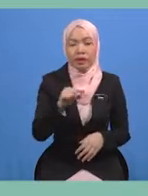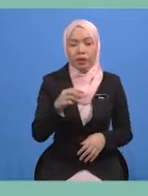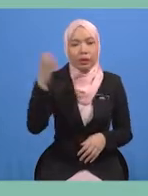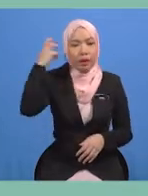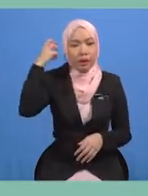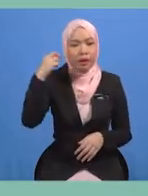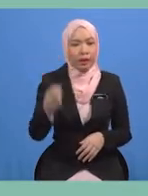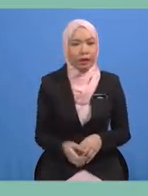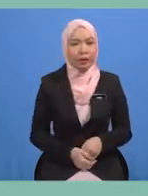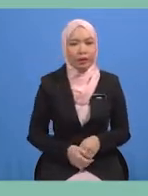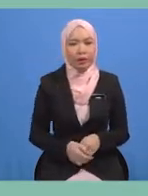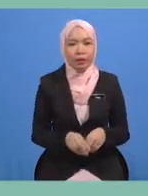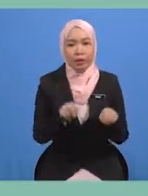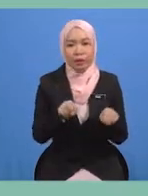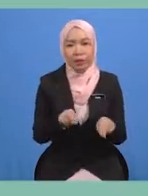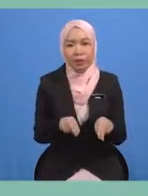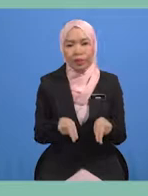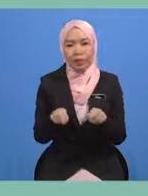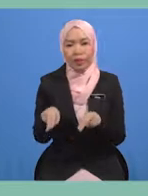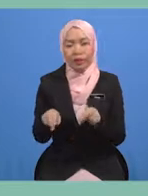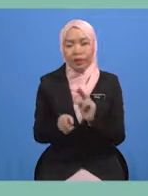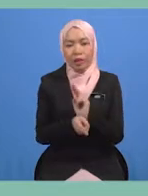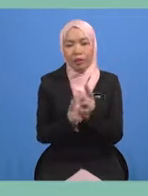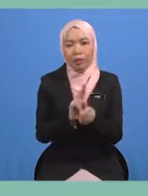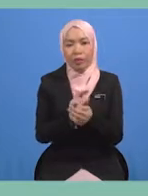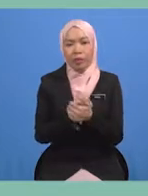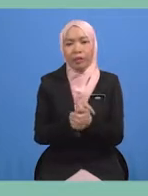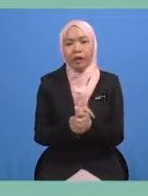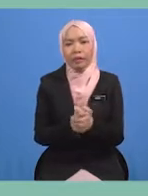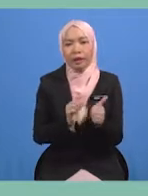mengikut frekuensi gelombang audio.